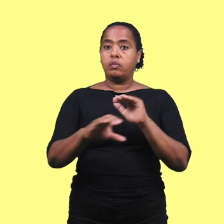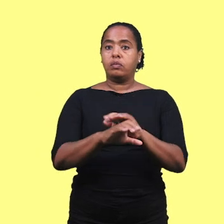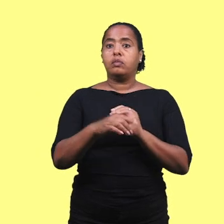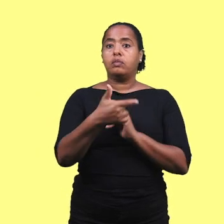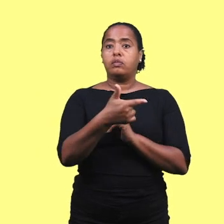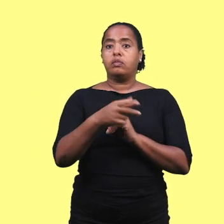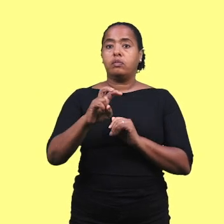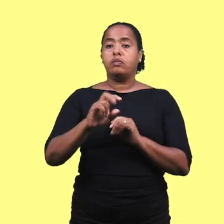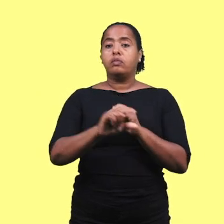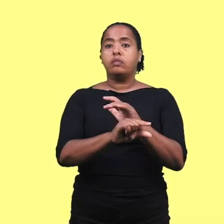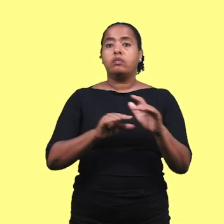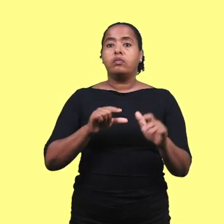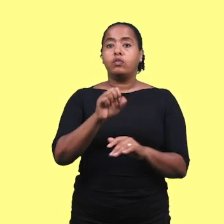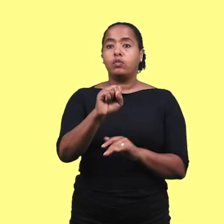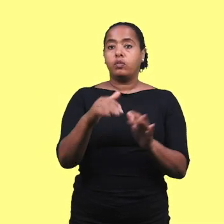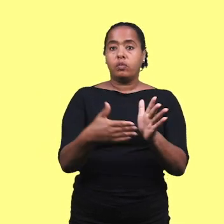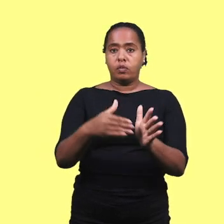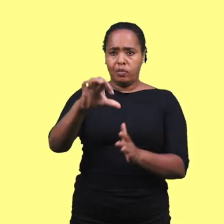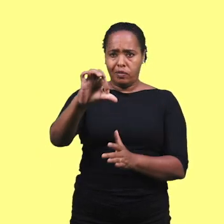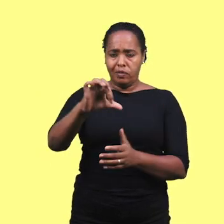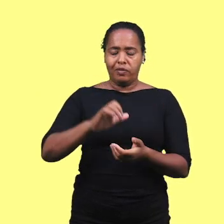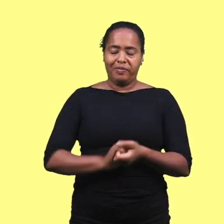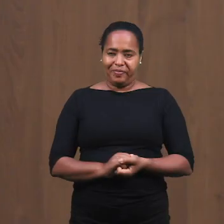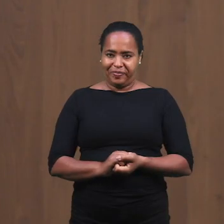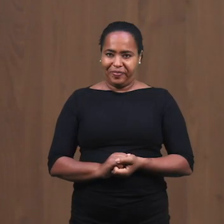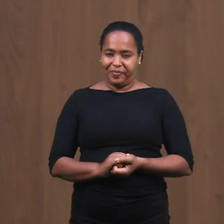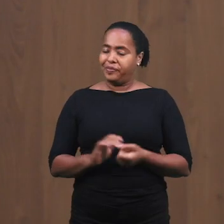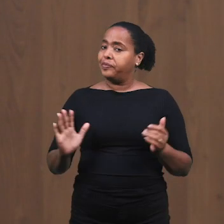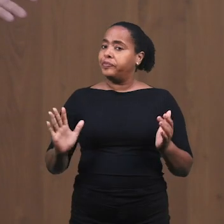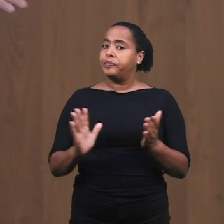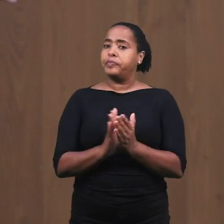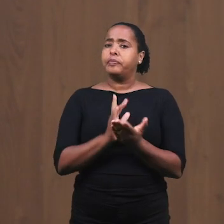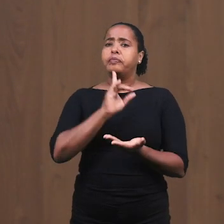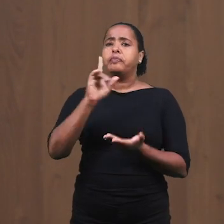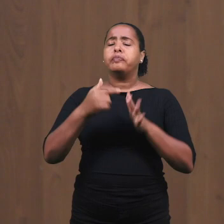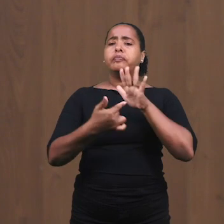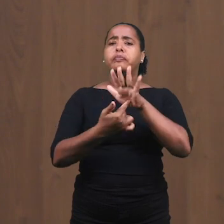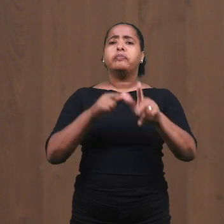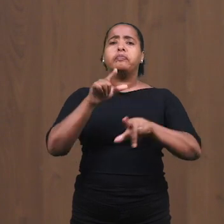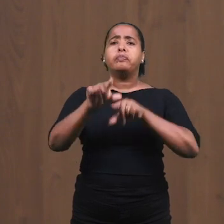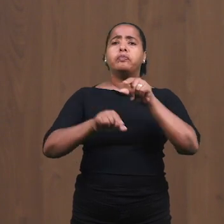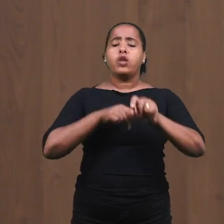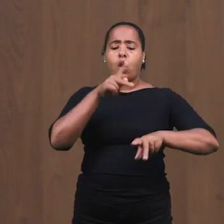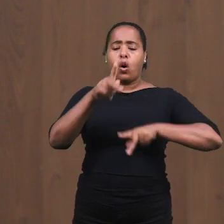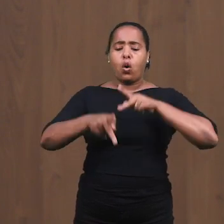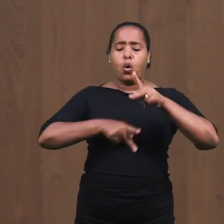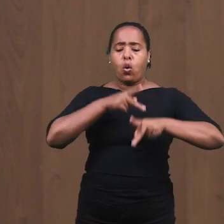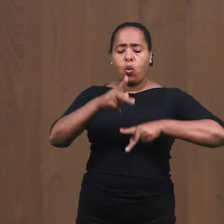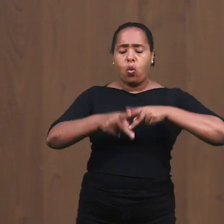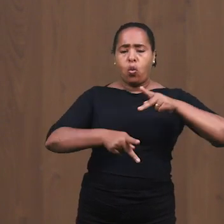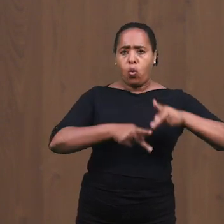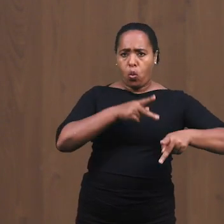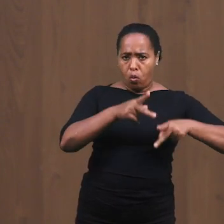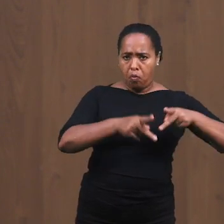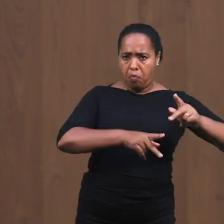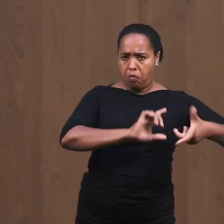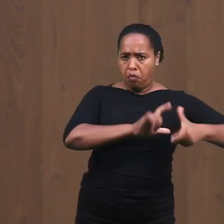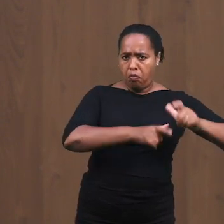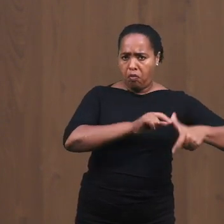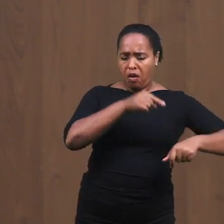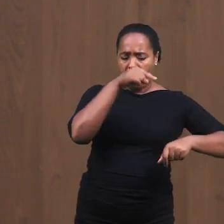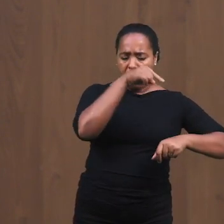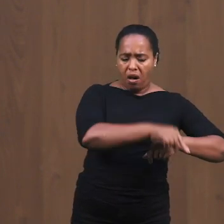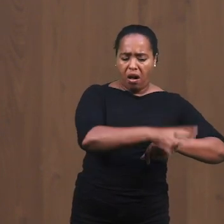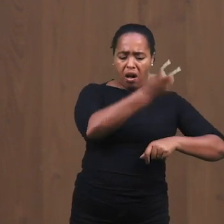и сделайте. Исход 24, глава 25 стихи. 8-9. Библия рассказывает нам,